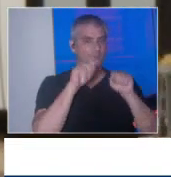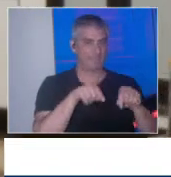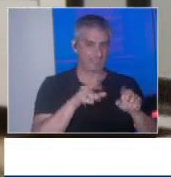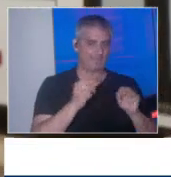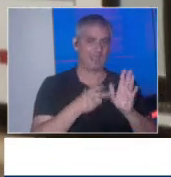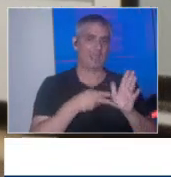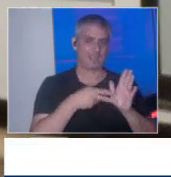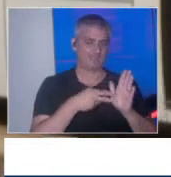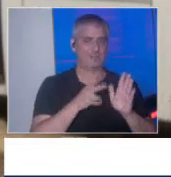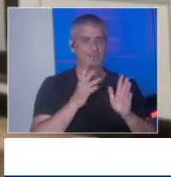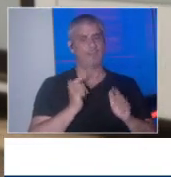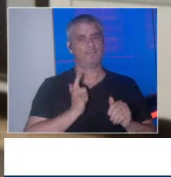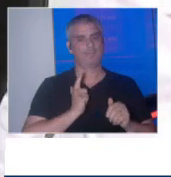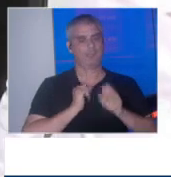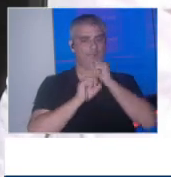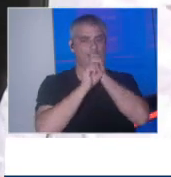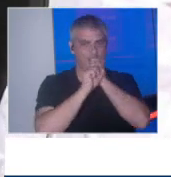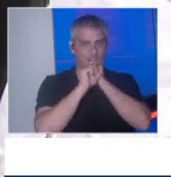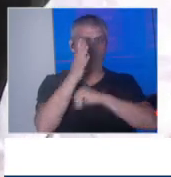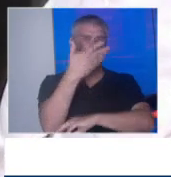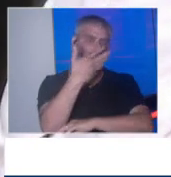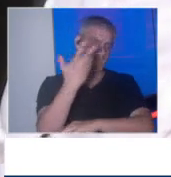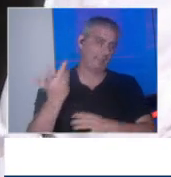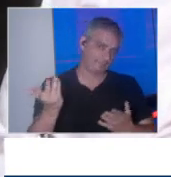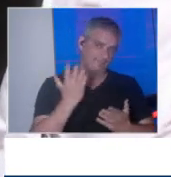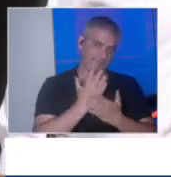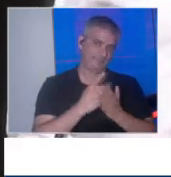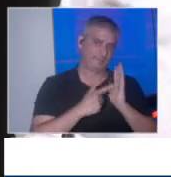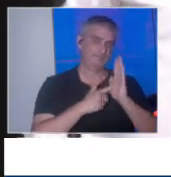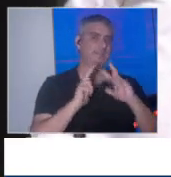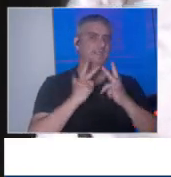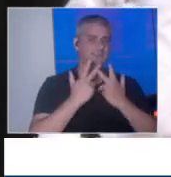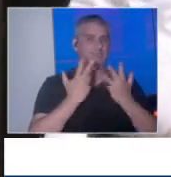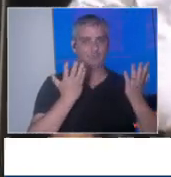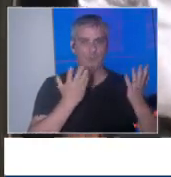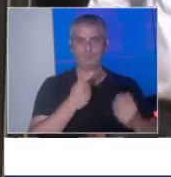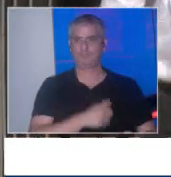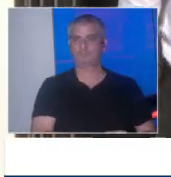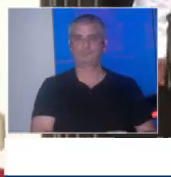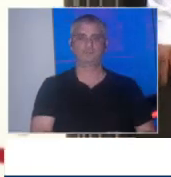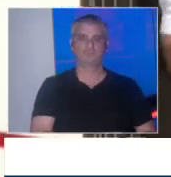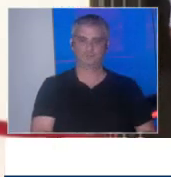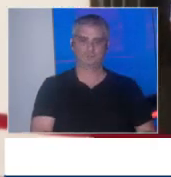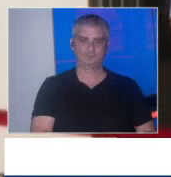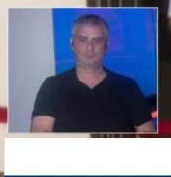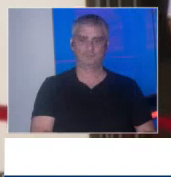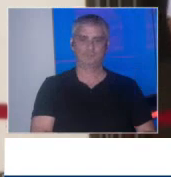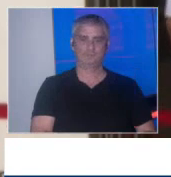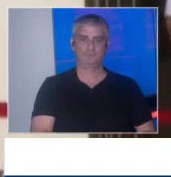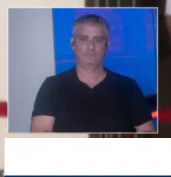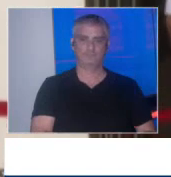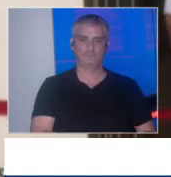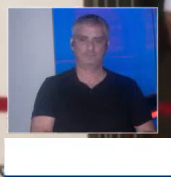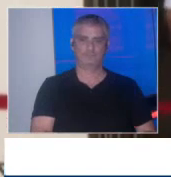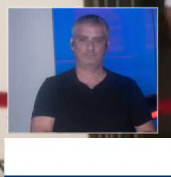עם הרכבת הקלה, אז מחכים לזמבורות ובגלים, זה מראה שהציבור מצא, הסתלבטה קצת על הסיפור. אנחנו לא